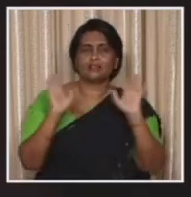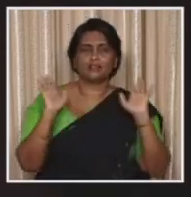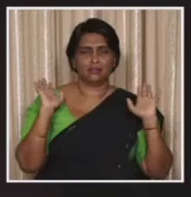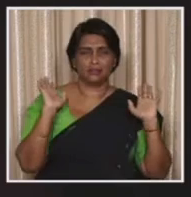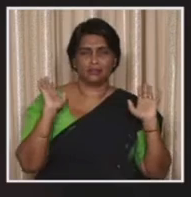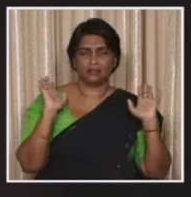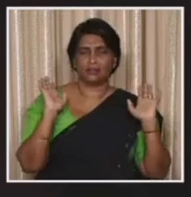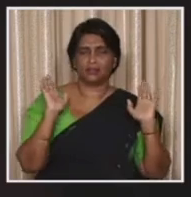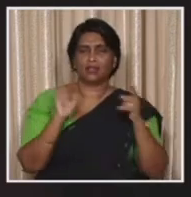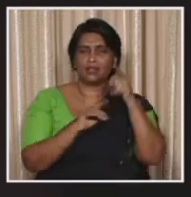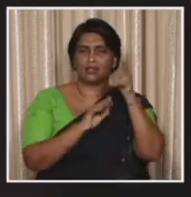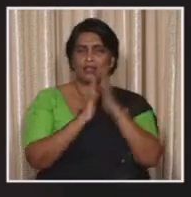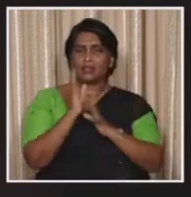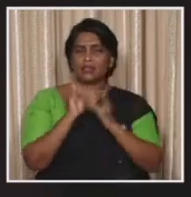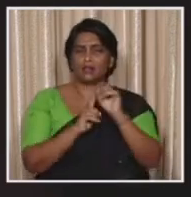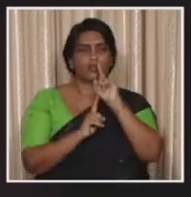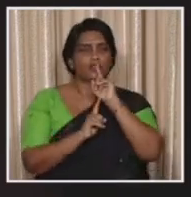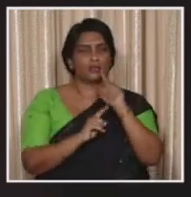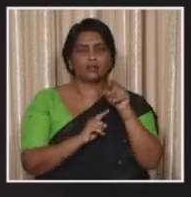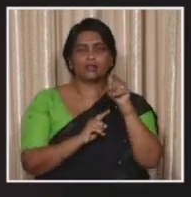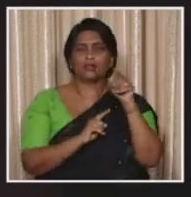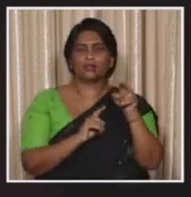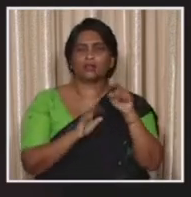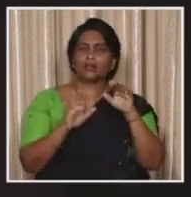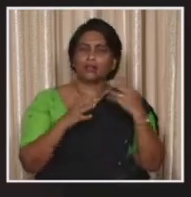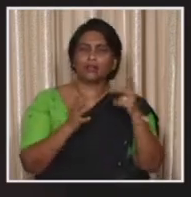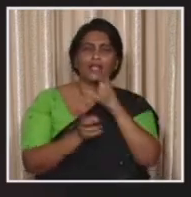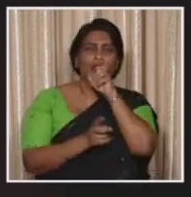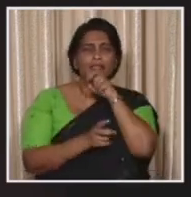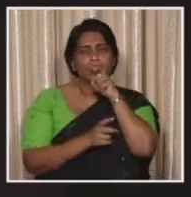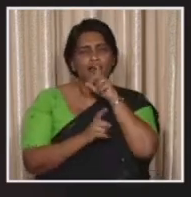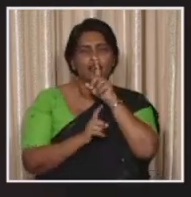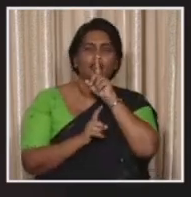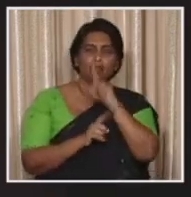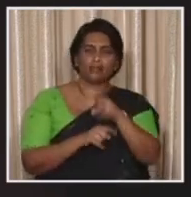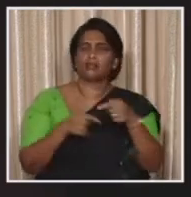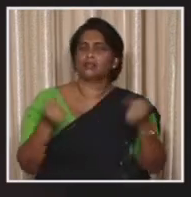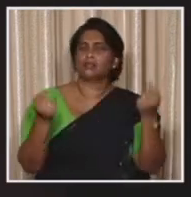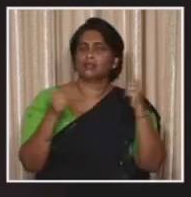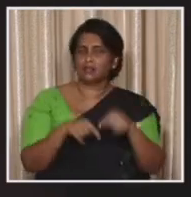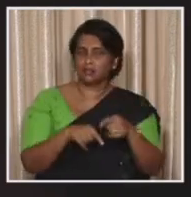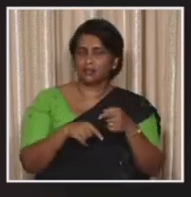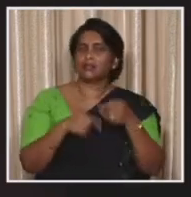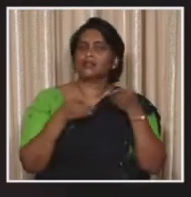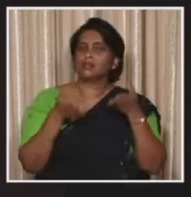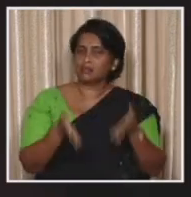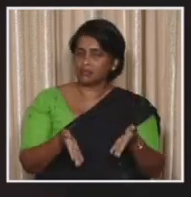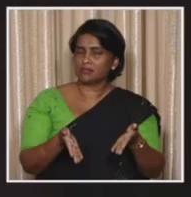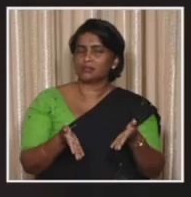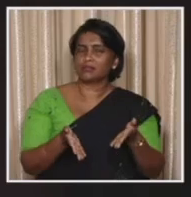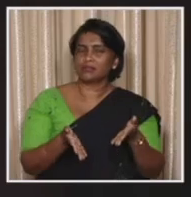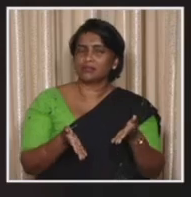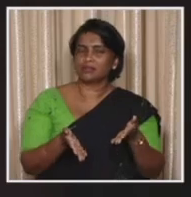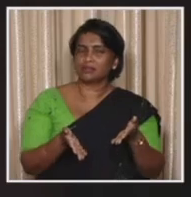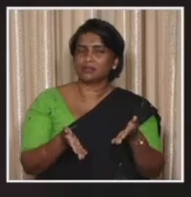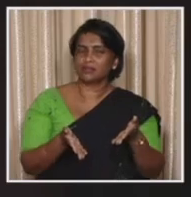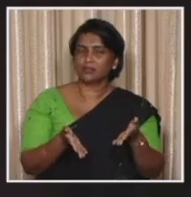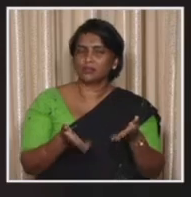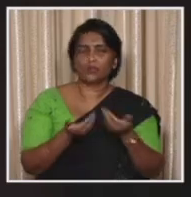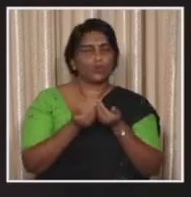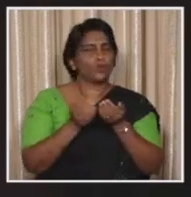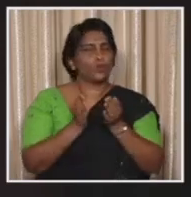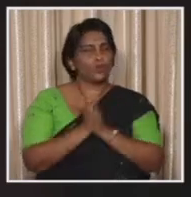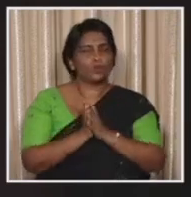දැන් අර මන්ත්‍රීතුමා කිව්වා දැන් ඒ කවුරු හරිගෙන ගිරව් වගේ කියනවනම් මෙතන ඇවිල්ලා මේක